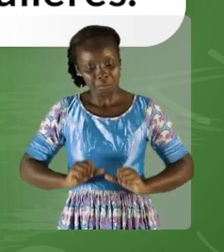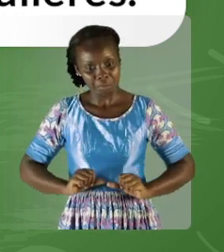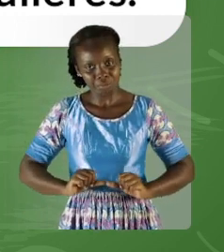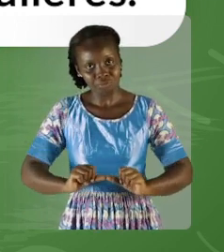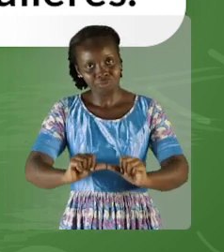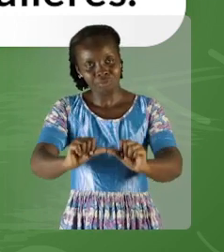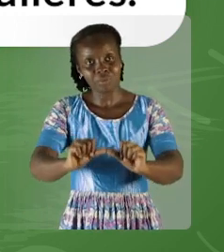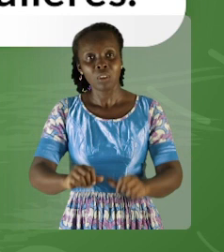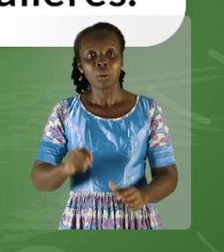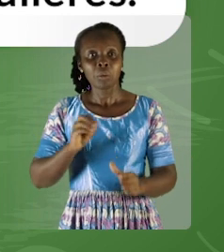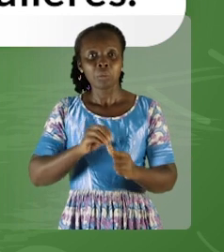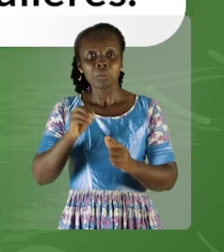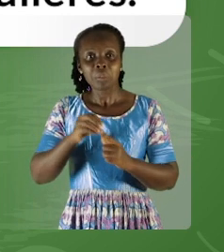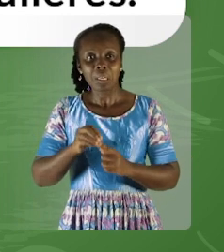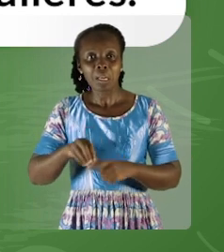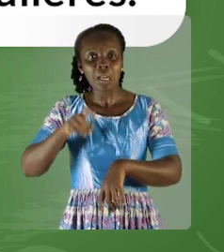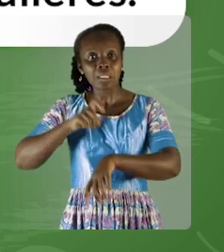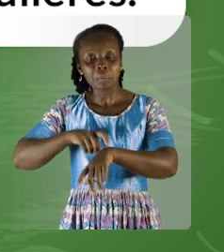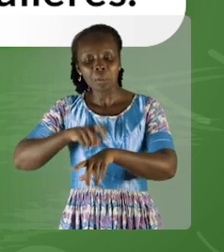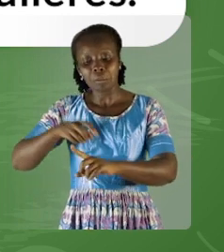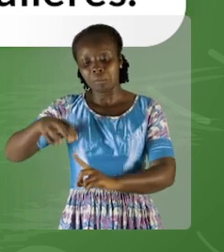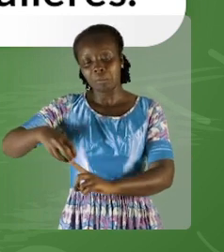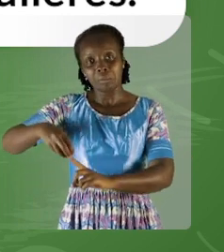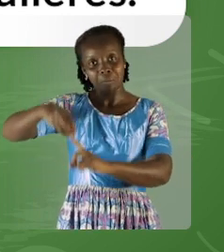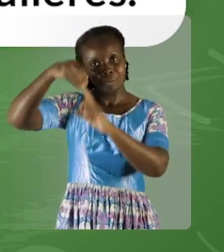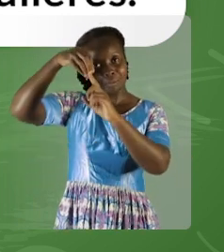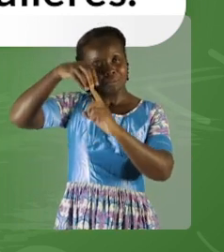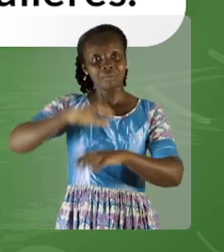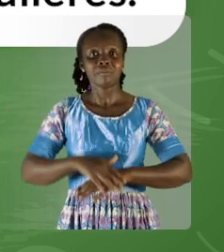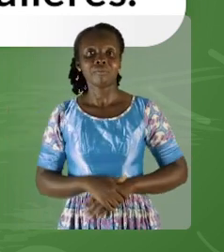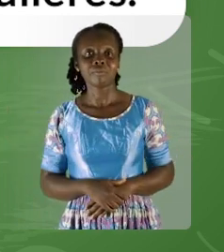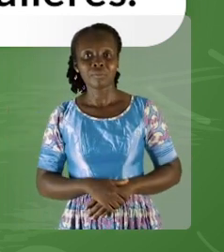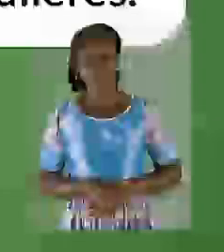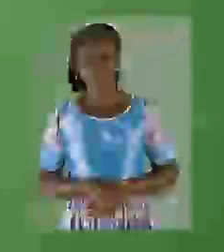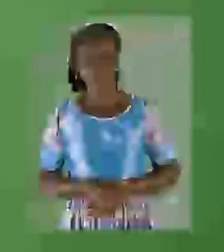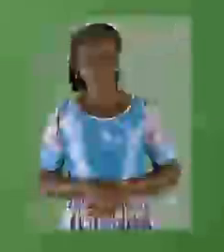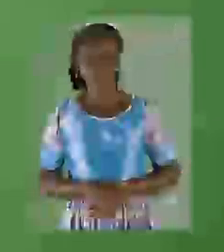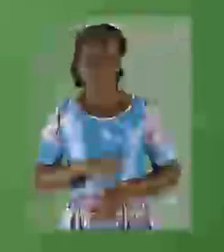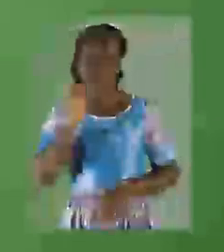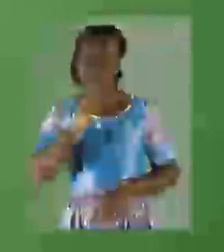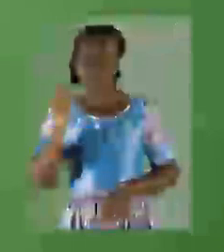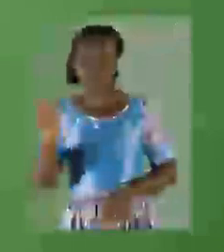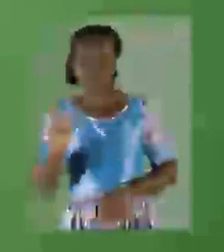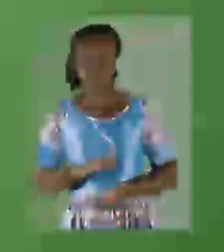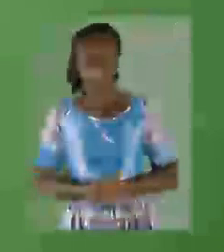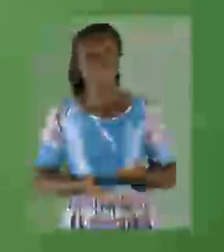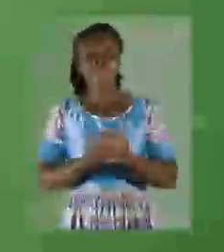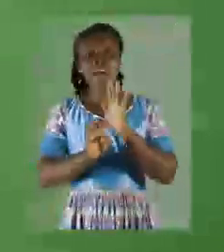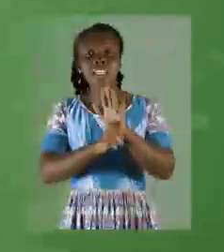façon constante ou à des périodes particulières. Nous pouvons